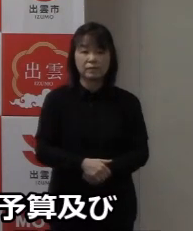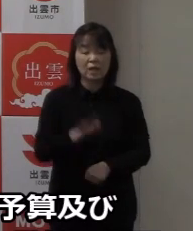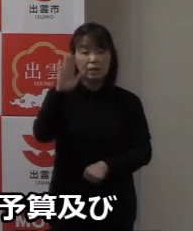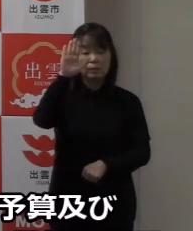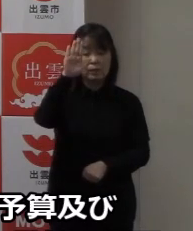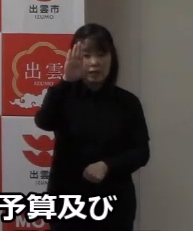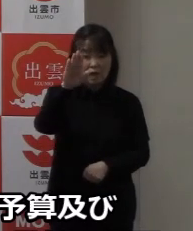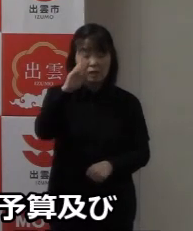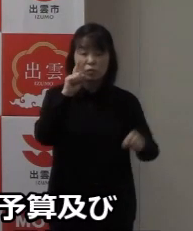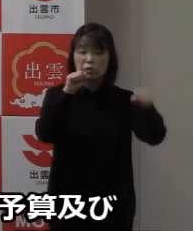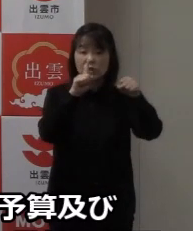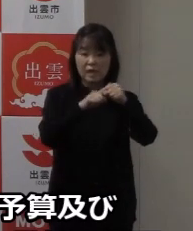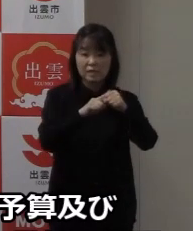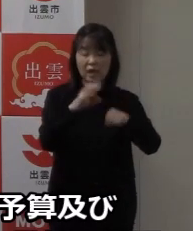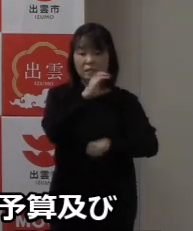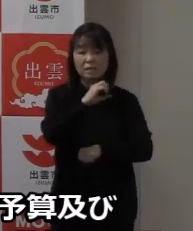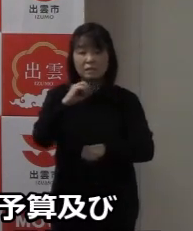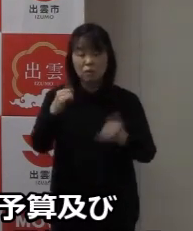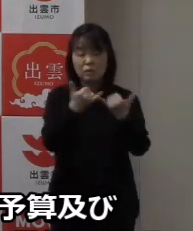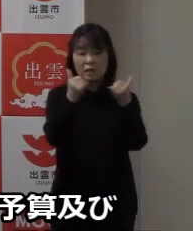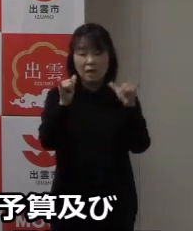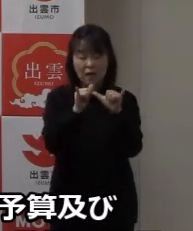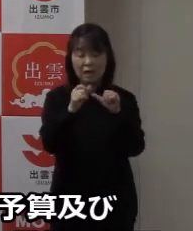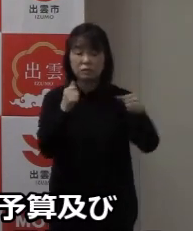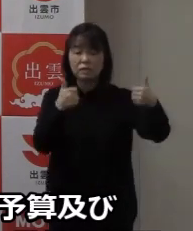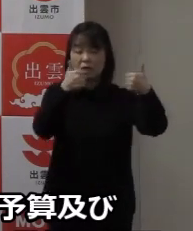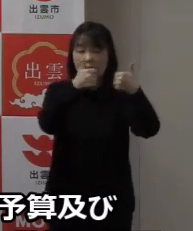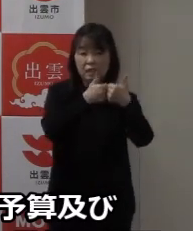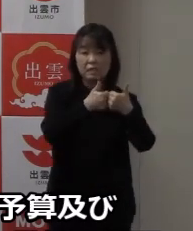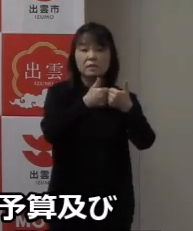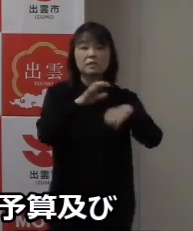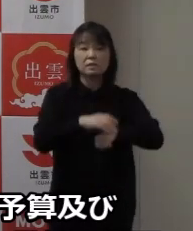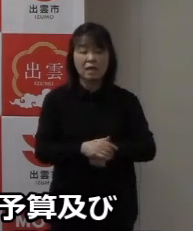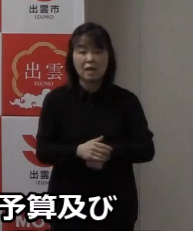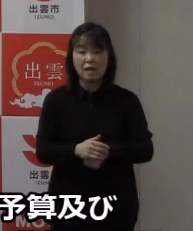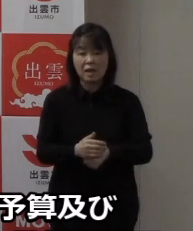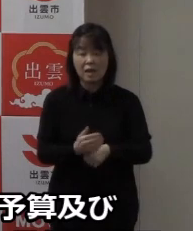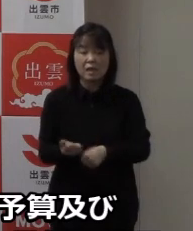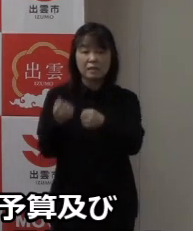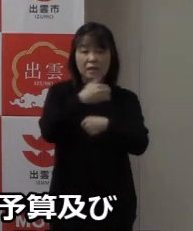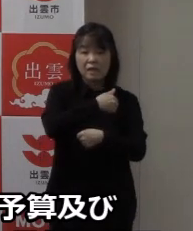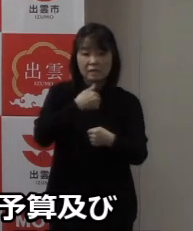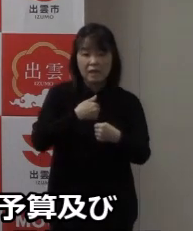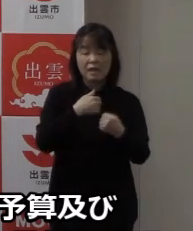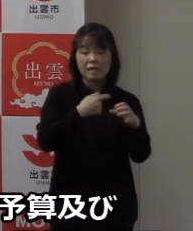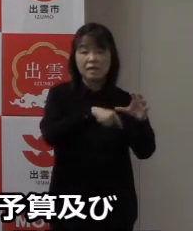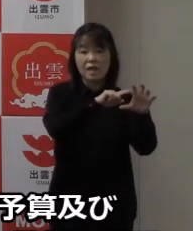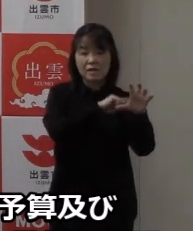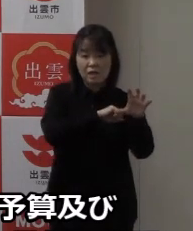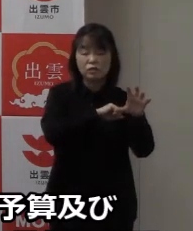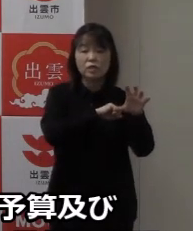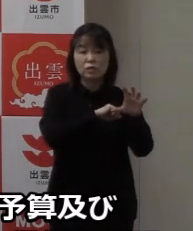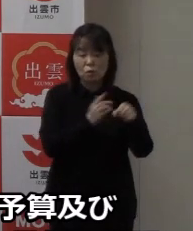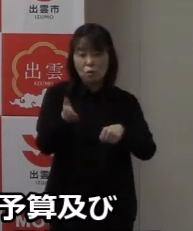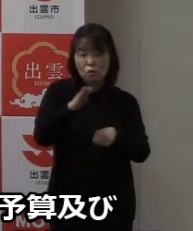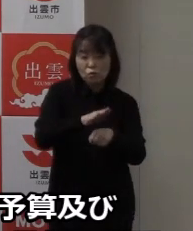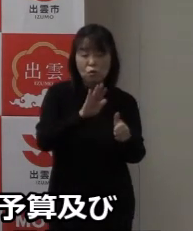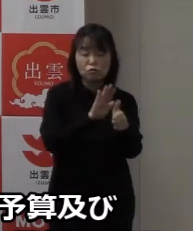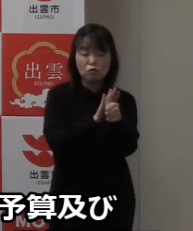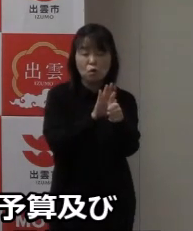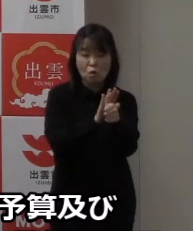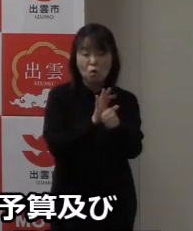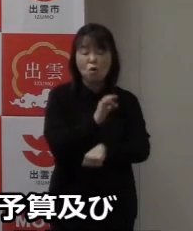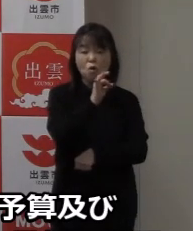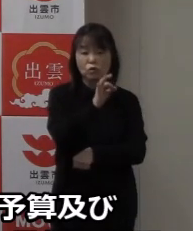向けた脱炭素社会へチャレンジということで、再生可能エネルギーの設備の導入補助、